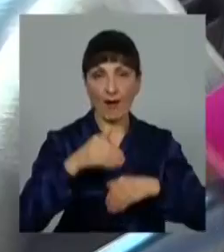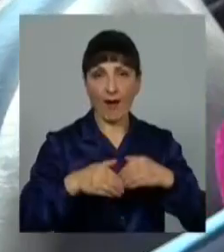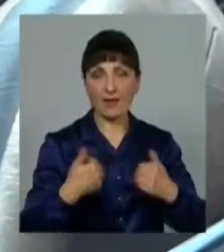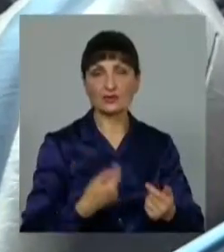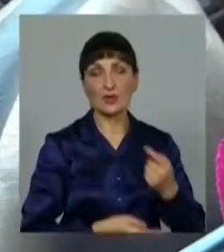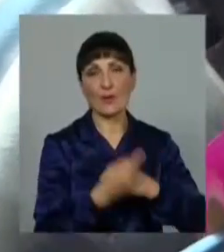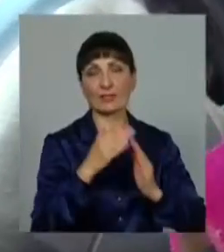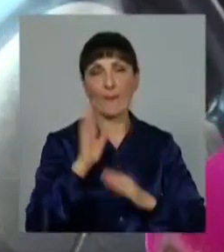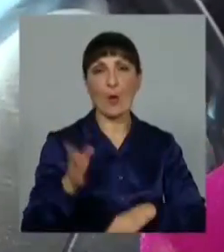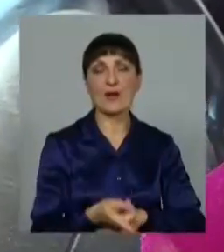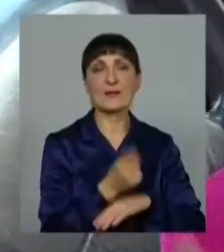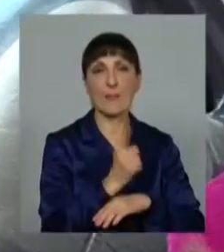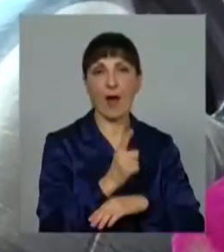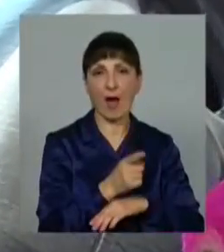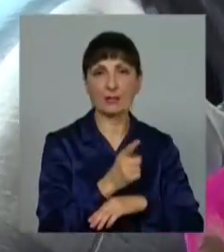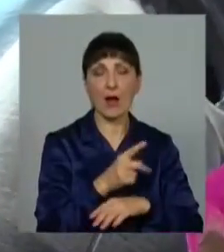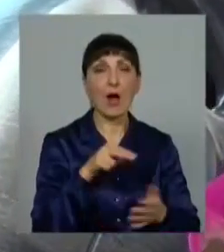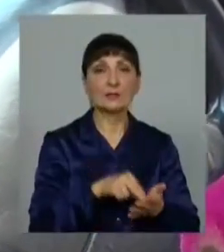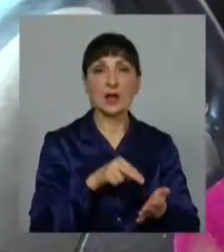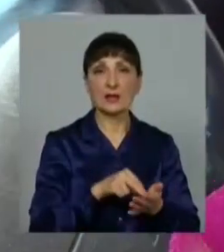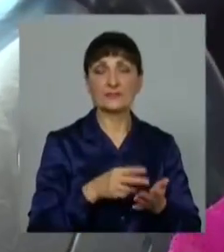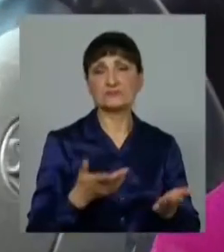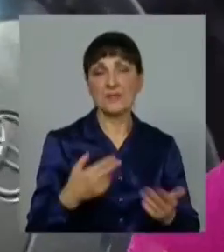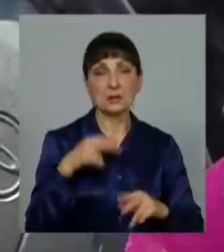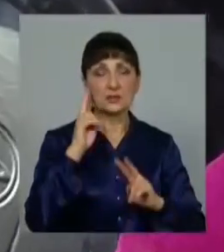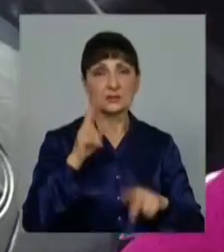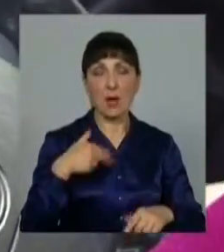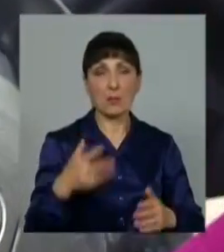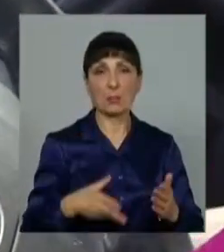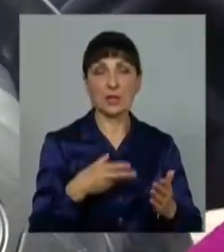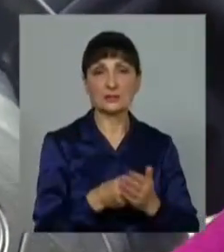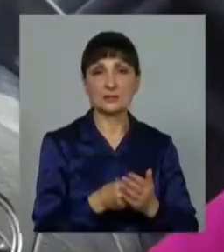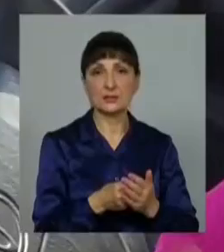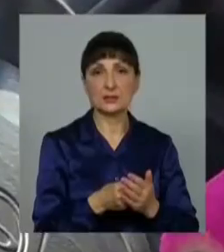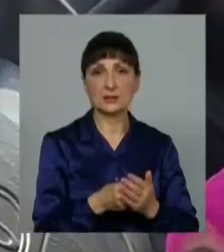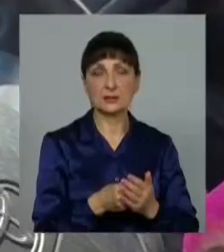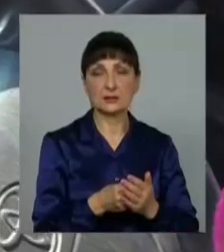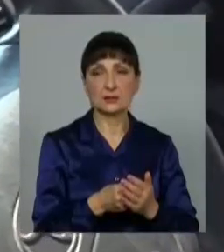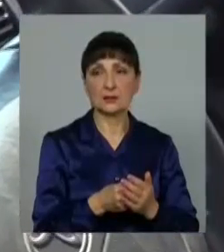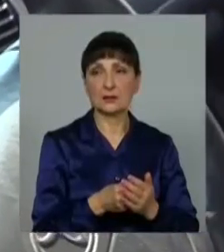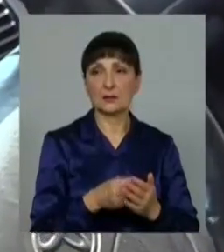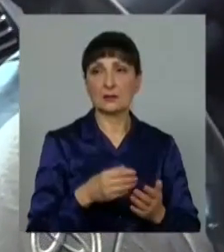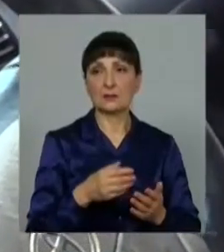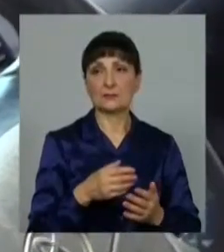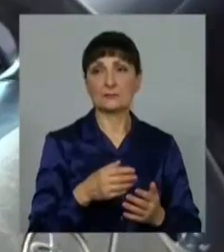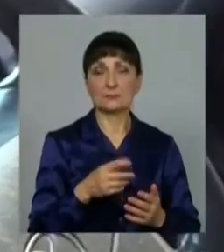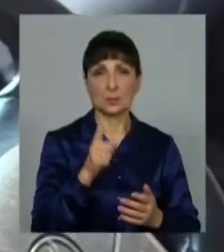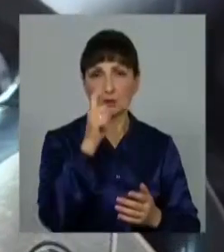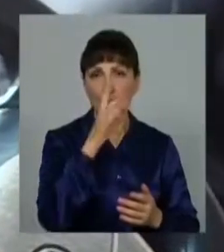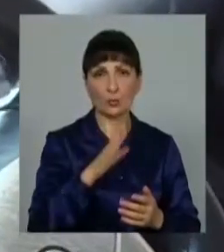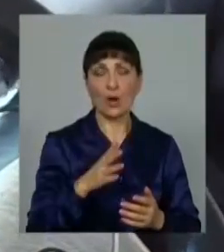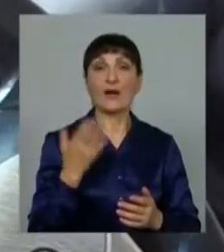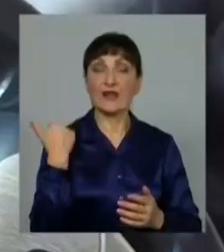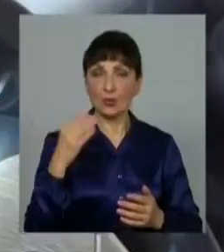рыбалки. Тарифы? Не знаю, мы платили. Да нет, в другой раз едешь, как здорово обдирает.